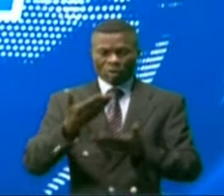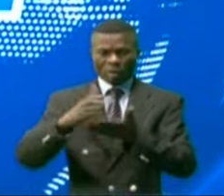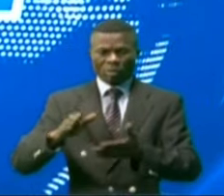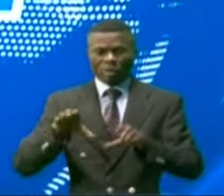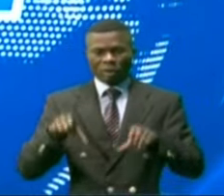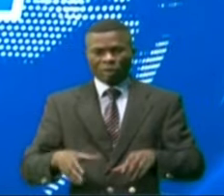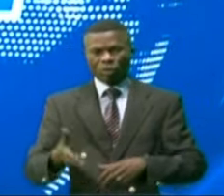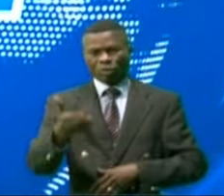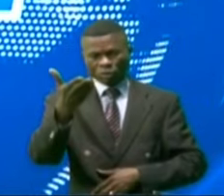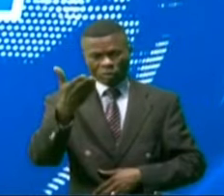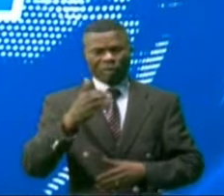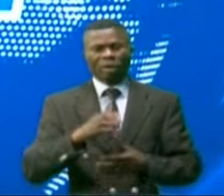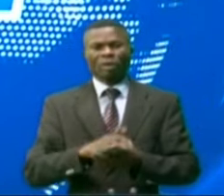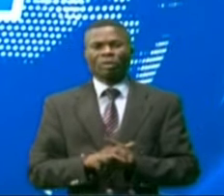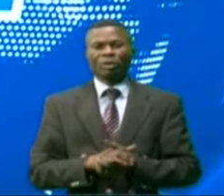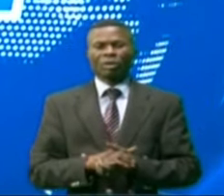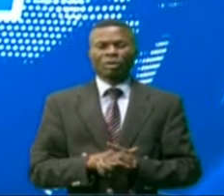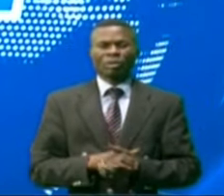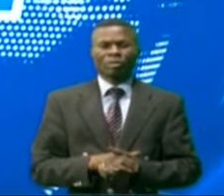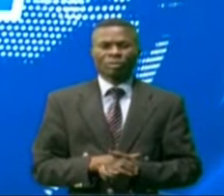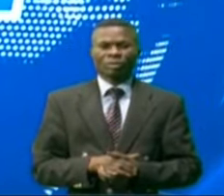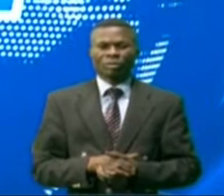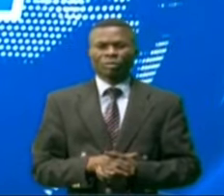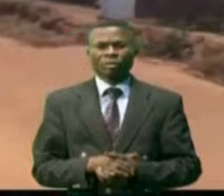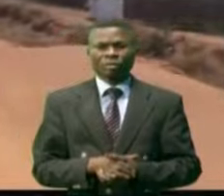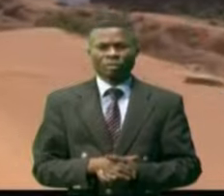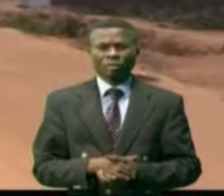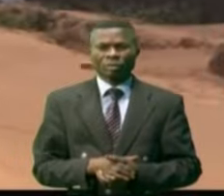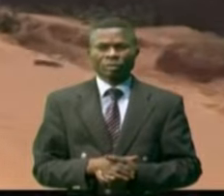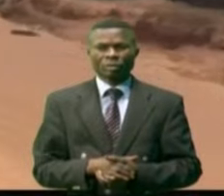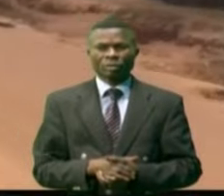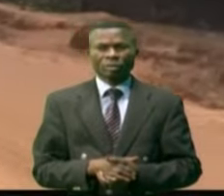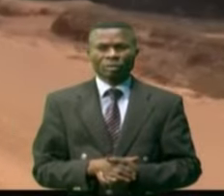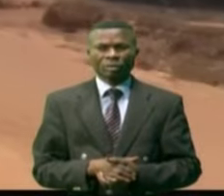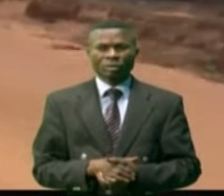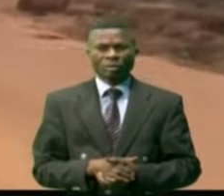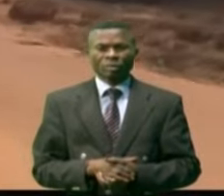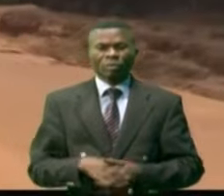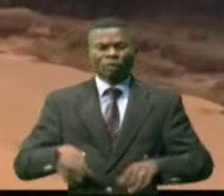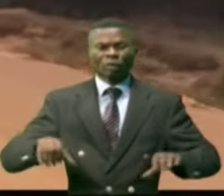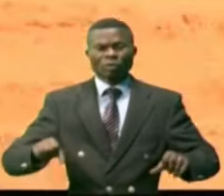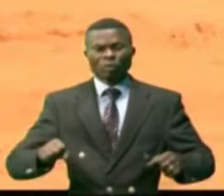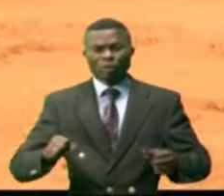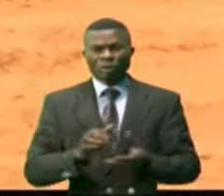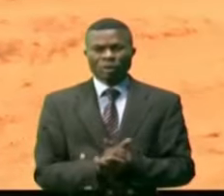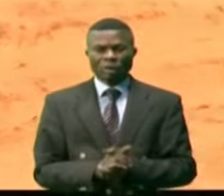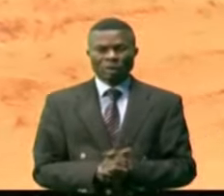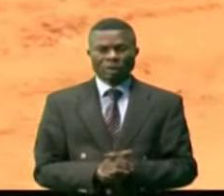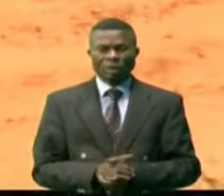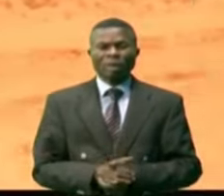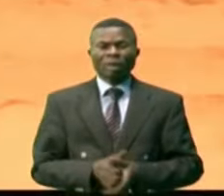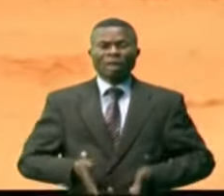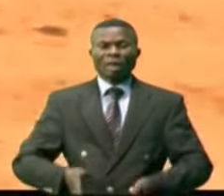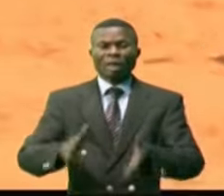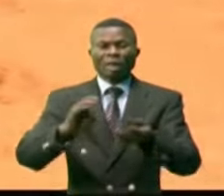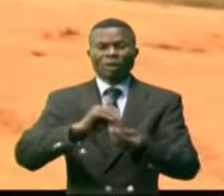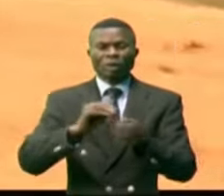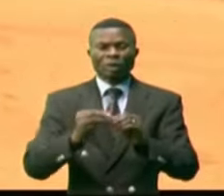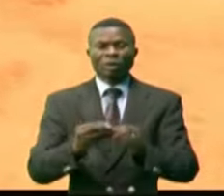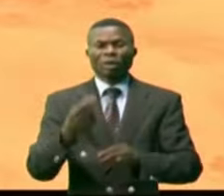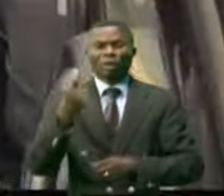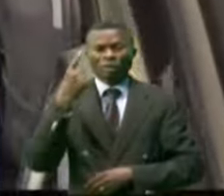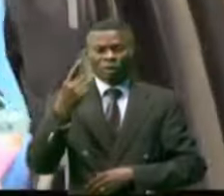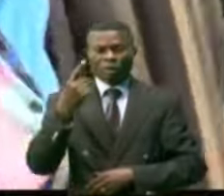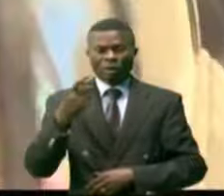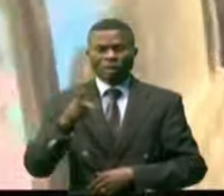pays. Jacques Abobo Mukumina Seduga pour les détails. L'état actuel de la route nationale numéro 1